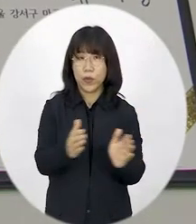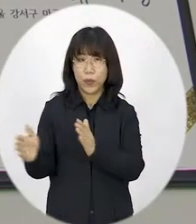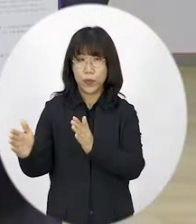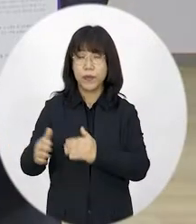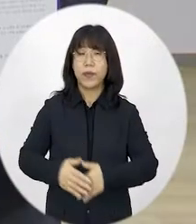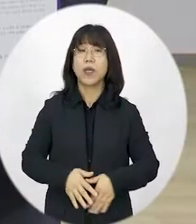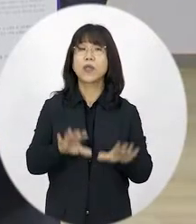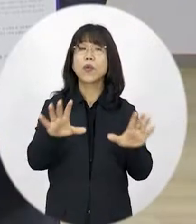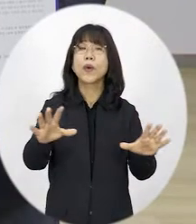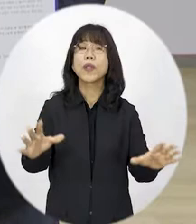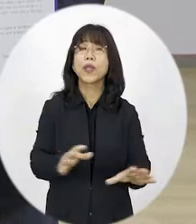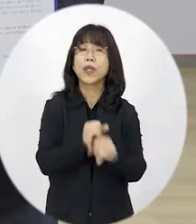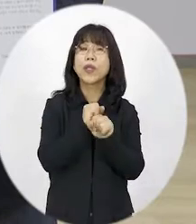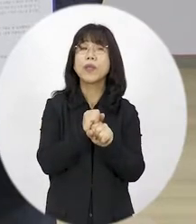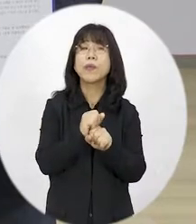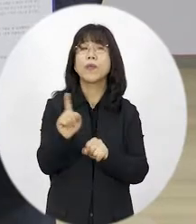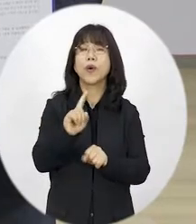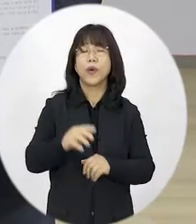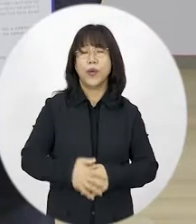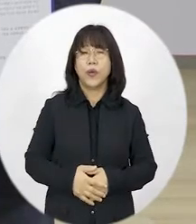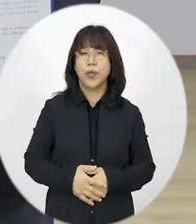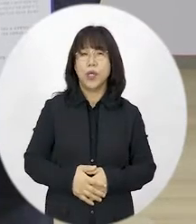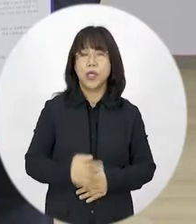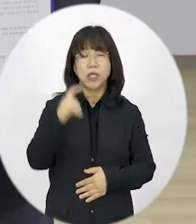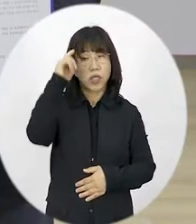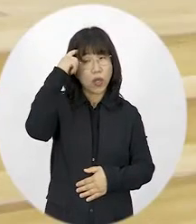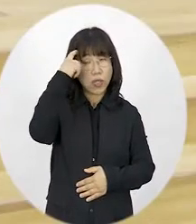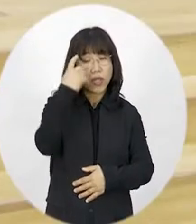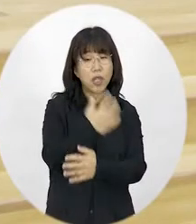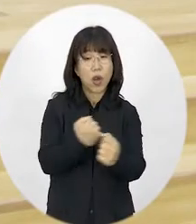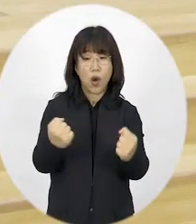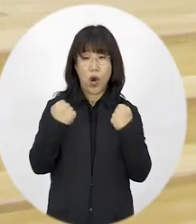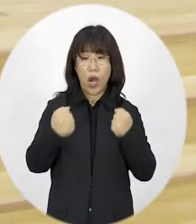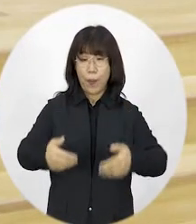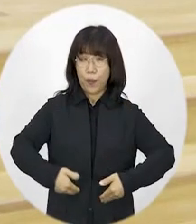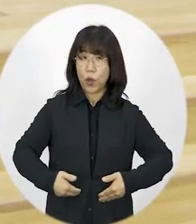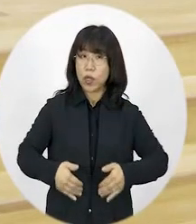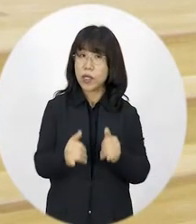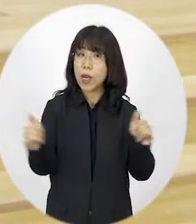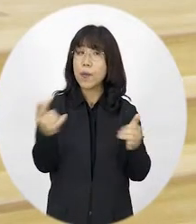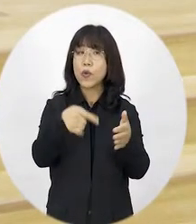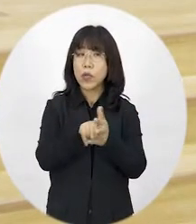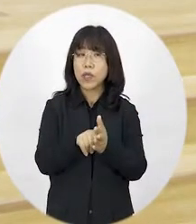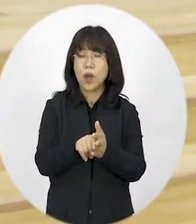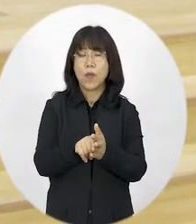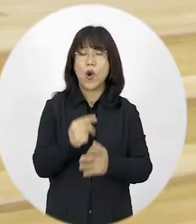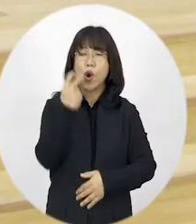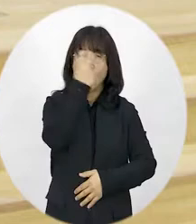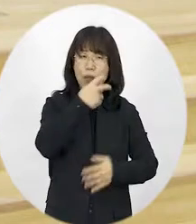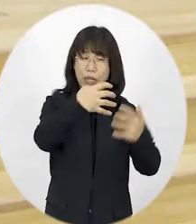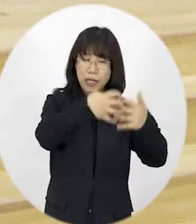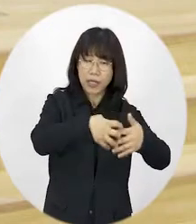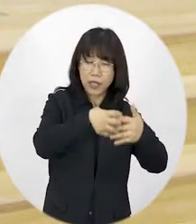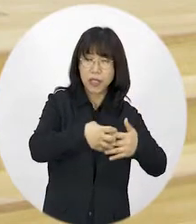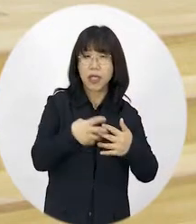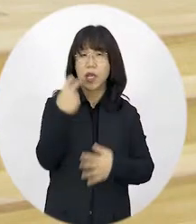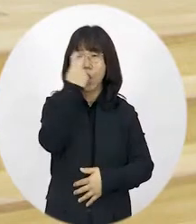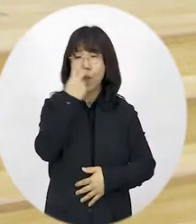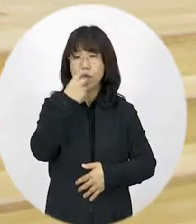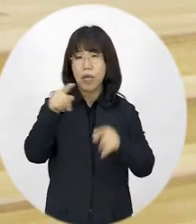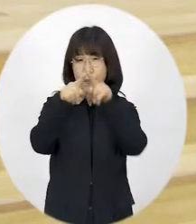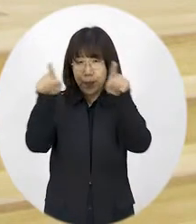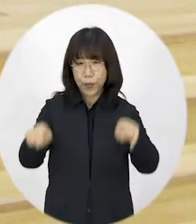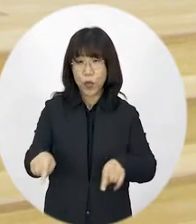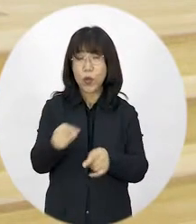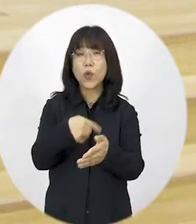예정입니다. 이번 협약으로 정신건강 서비스가 필요한 직장인에게 자율신경계 검사기기와 검사지를